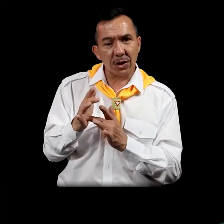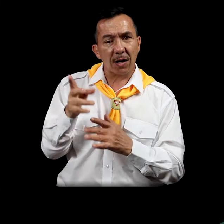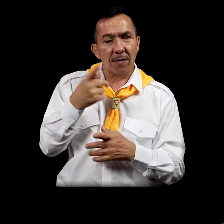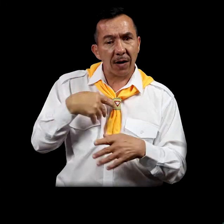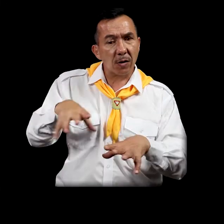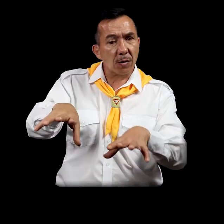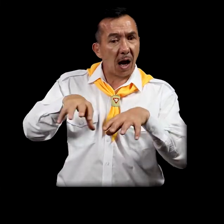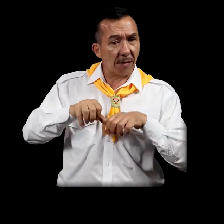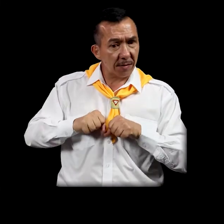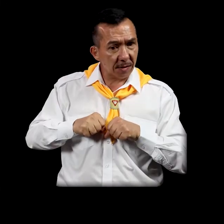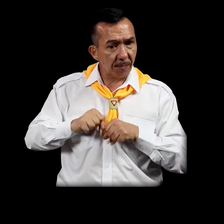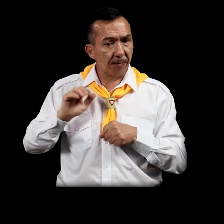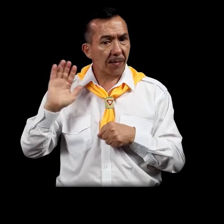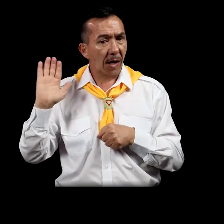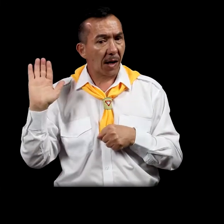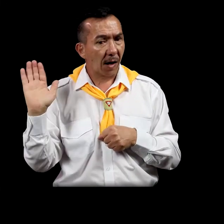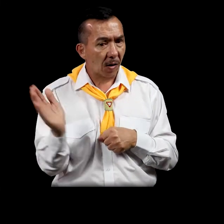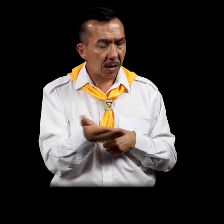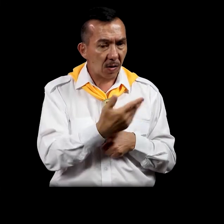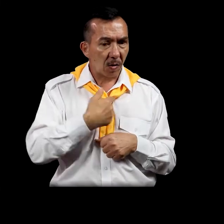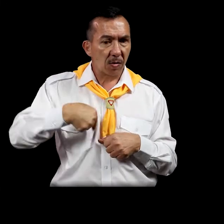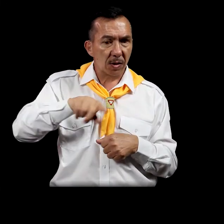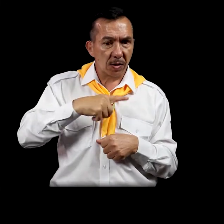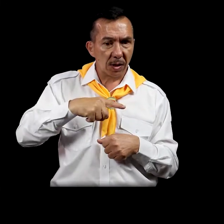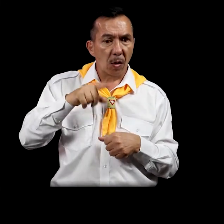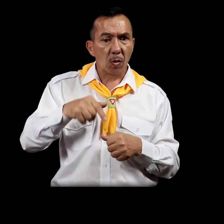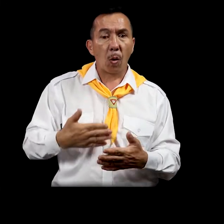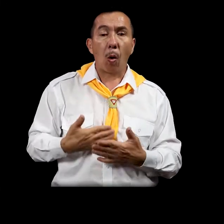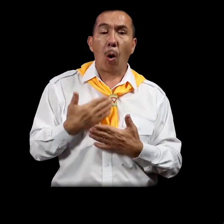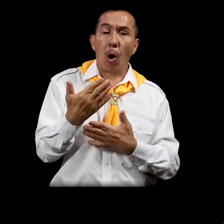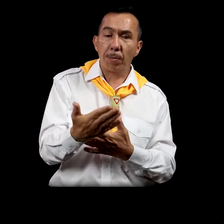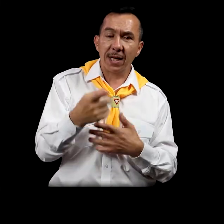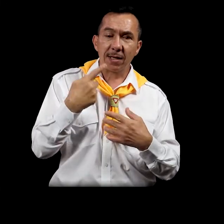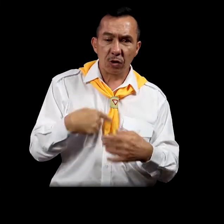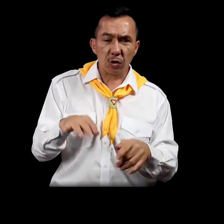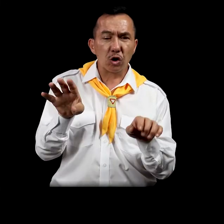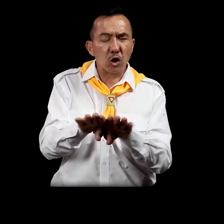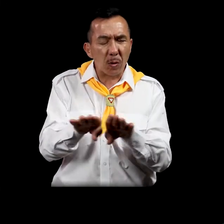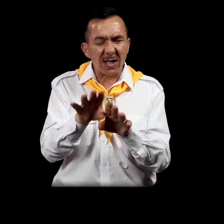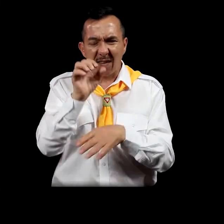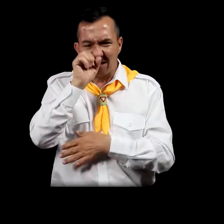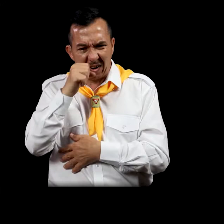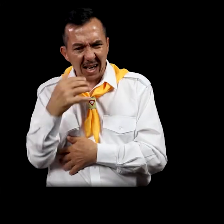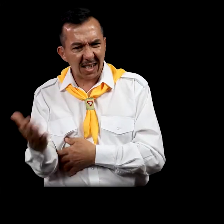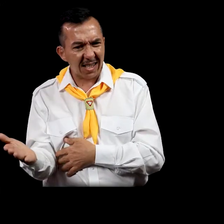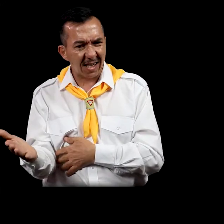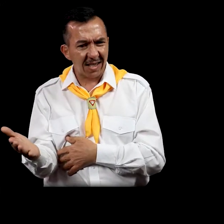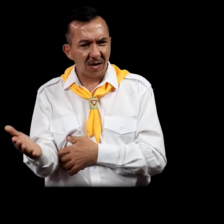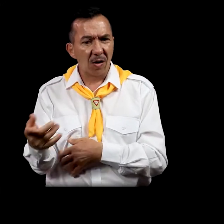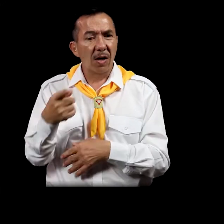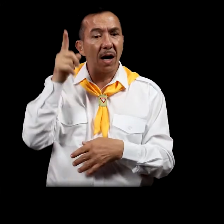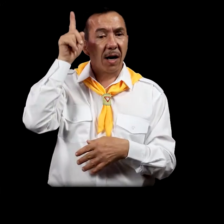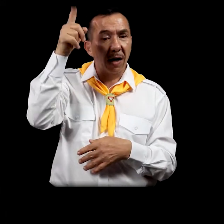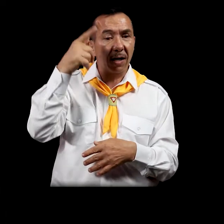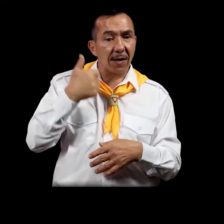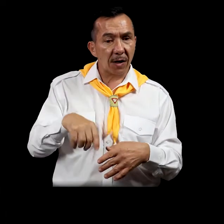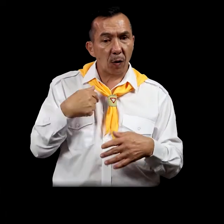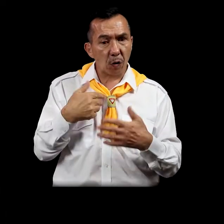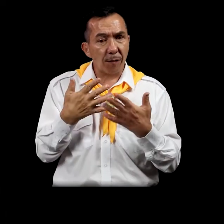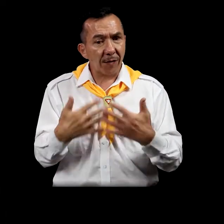wat ons aanvaar. Al het ons optree soos valke. Steeds offer hy